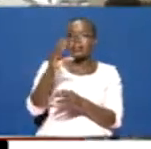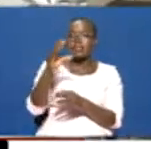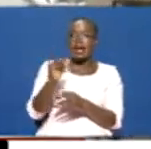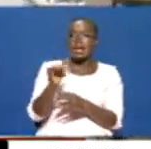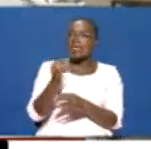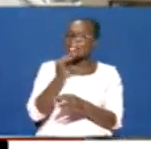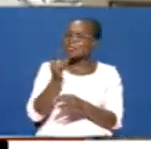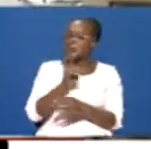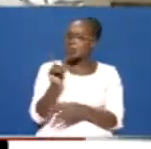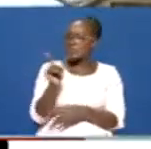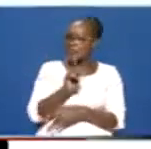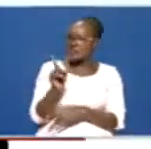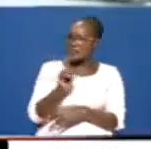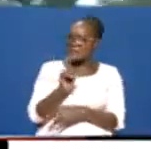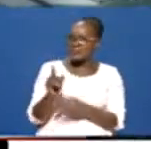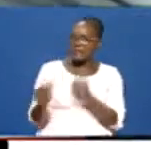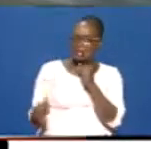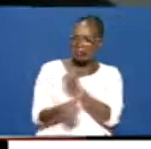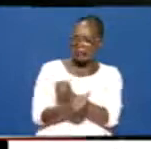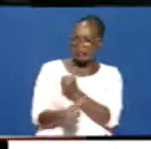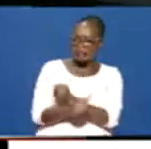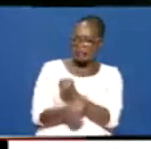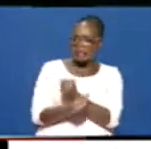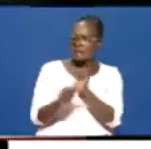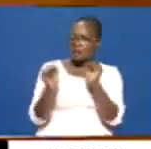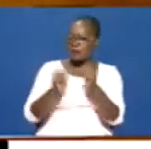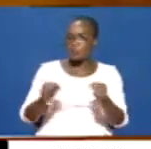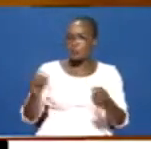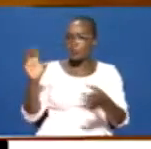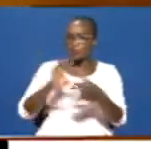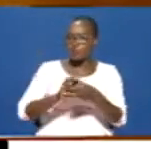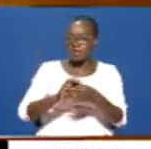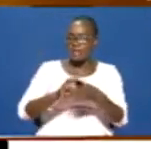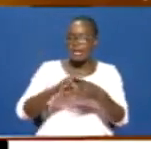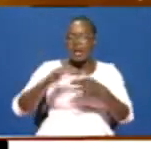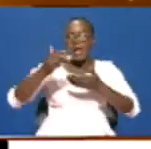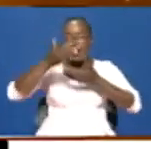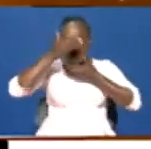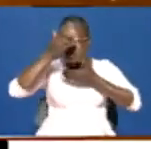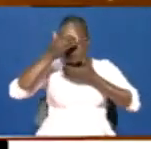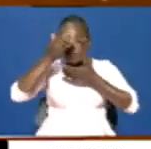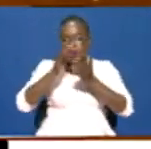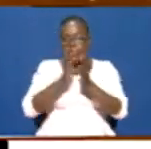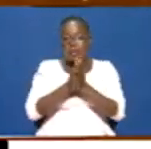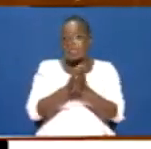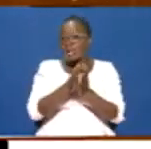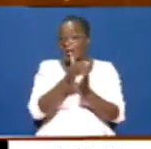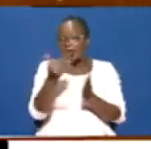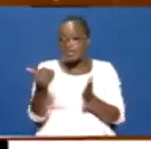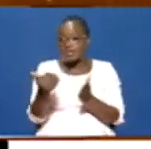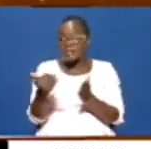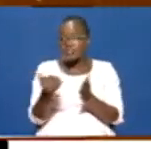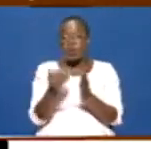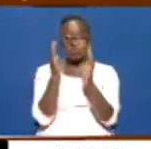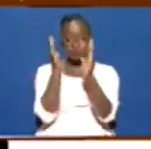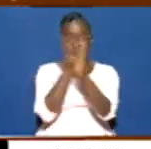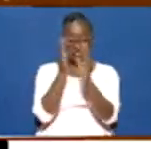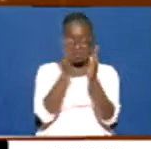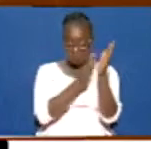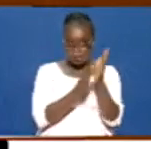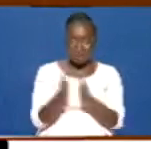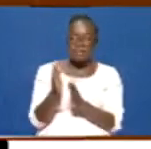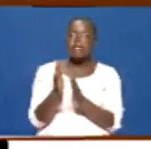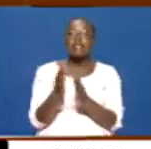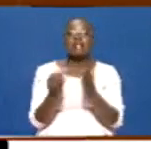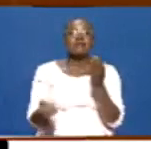kuwa watu hatari ambao huenda wamejiunga na makundi ya kigaidi ya Al-Shabaab na ISIS au wako mafichoni wakipanga njama ya